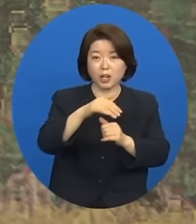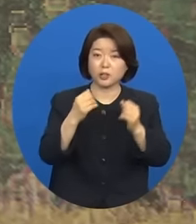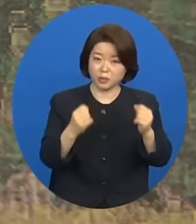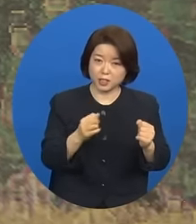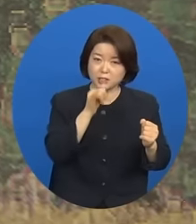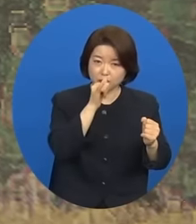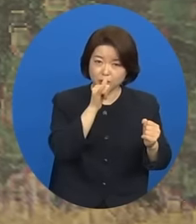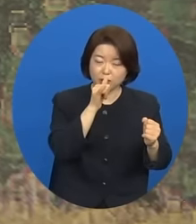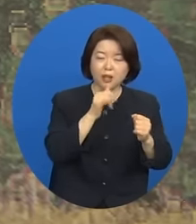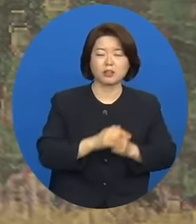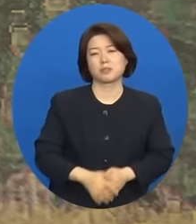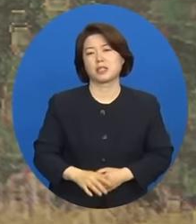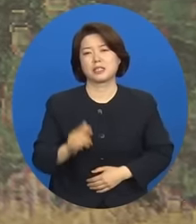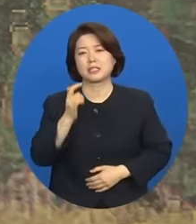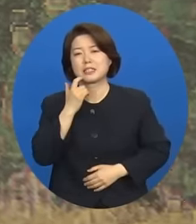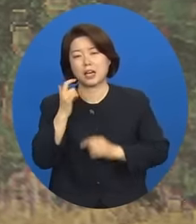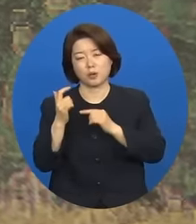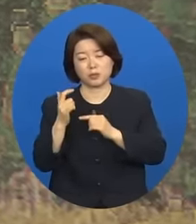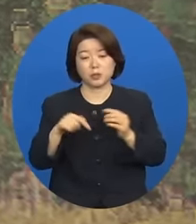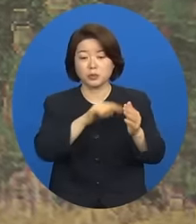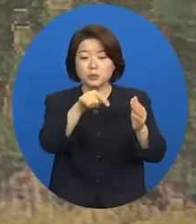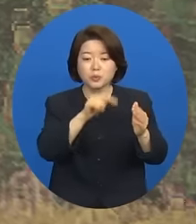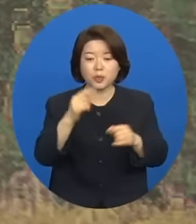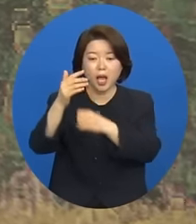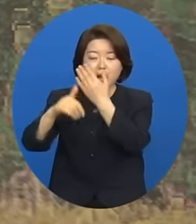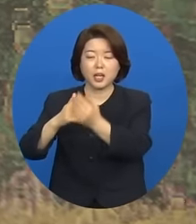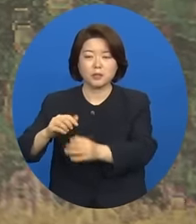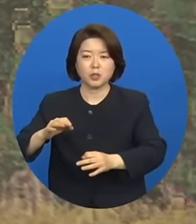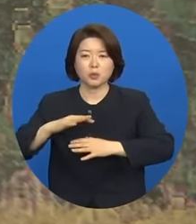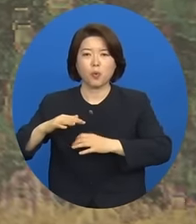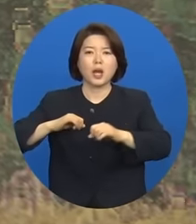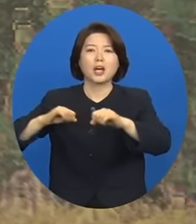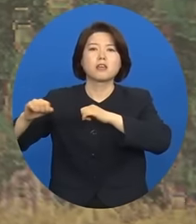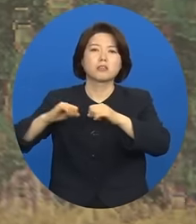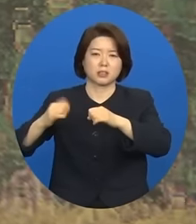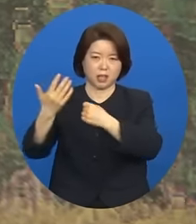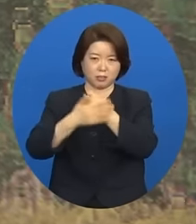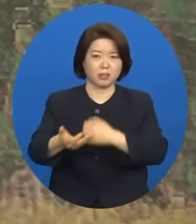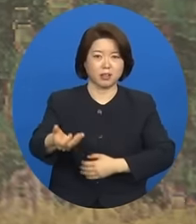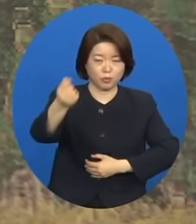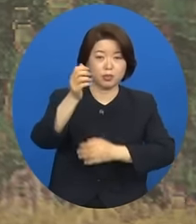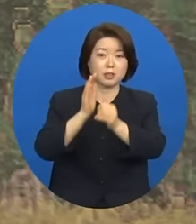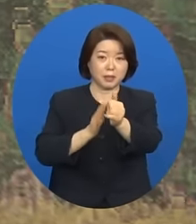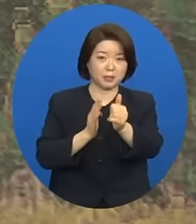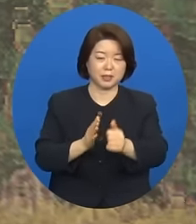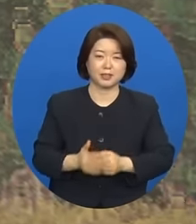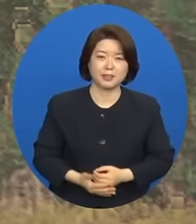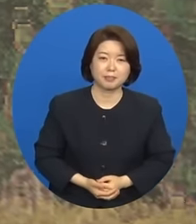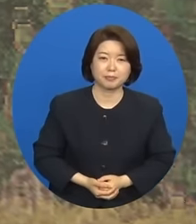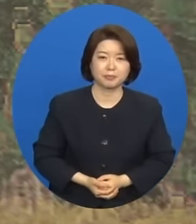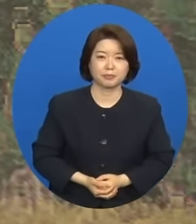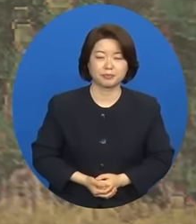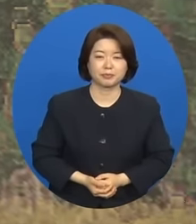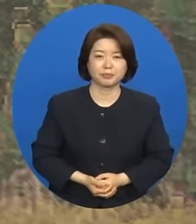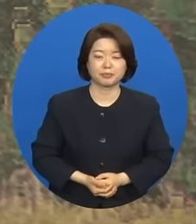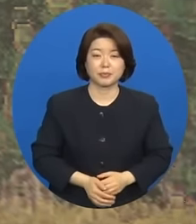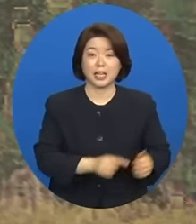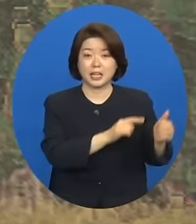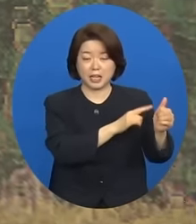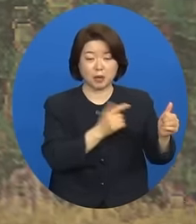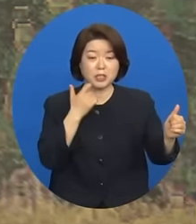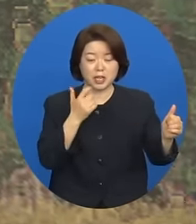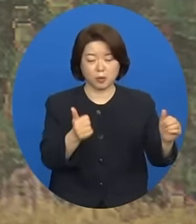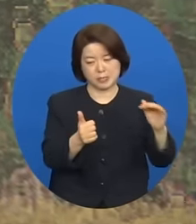야곱처럼 그 가운데 역사하시는 하나님의 놀라운 은혜를 누리시기를 축복합니다. 자, 라반이 야곱에게 행한 일을